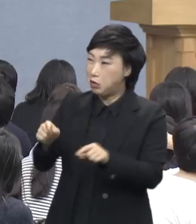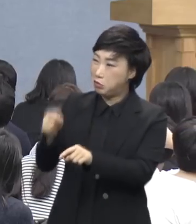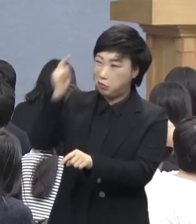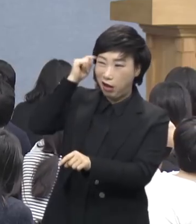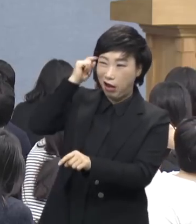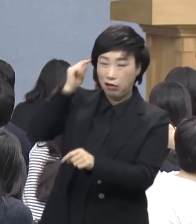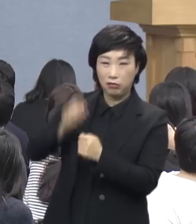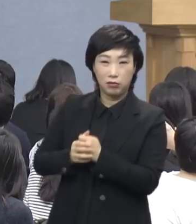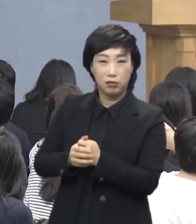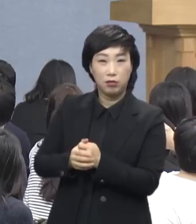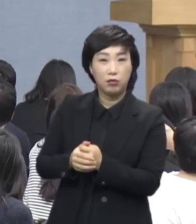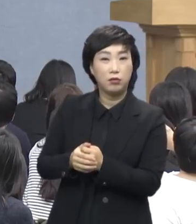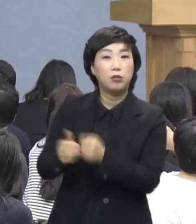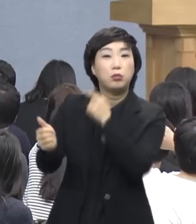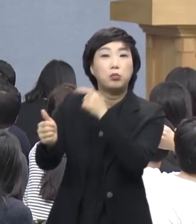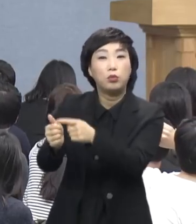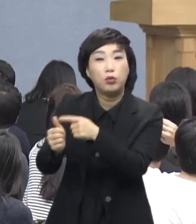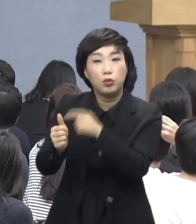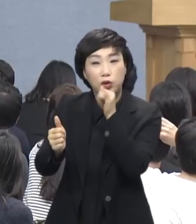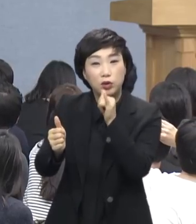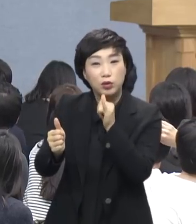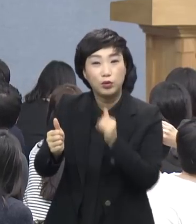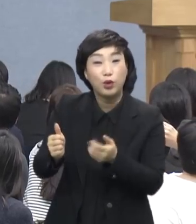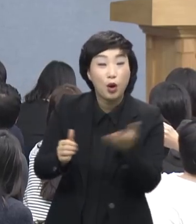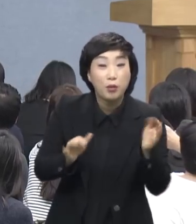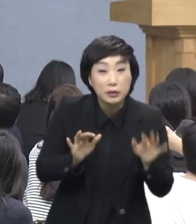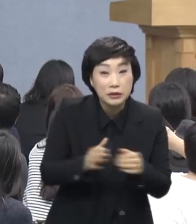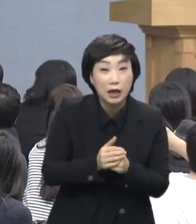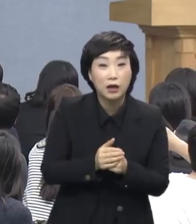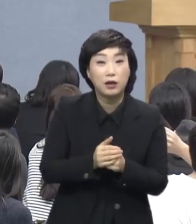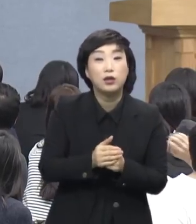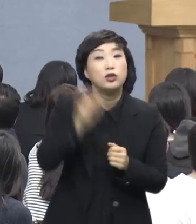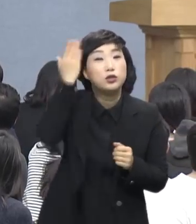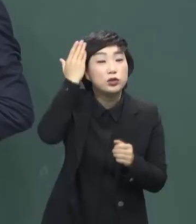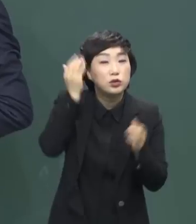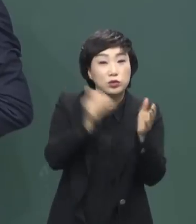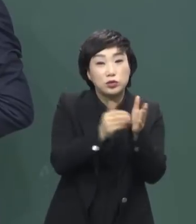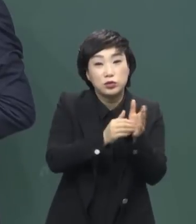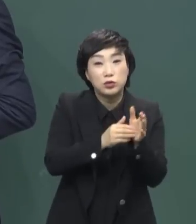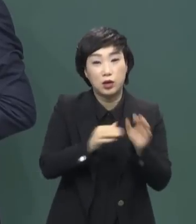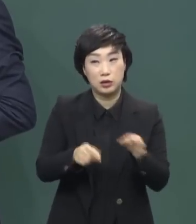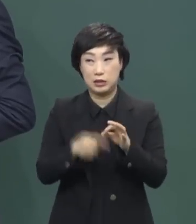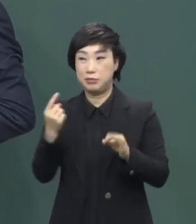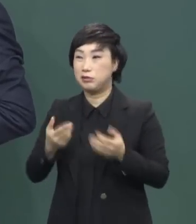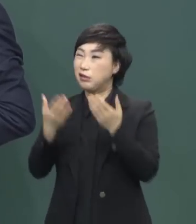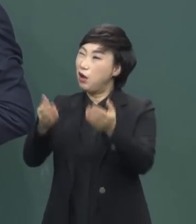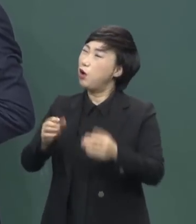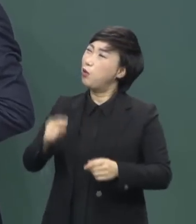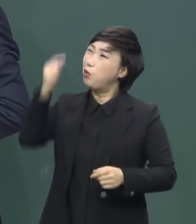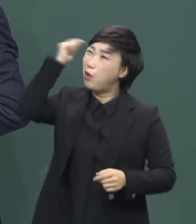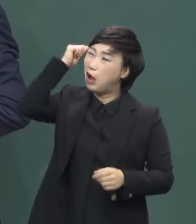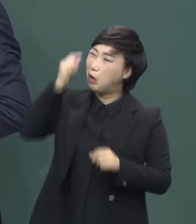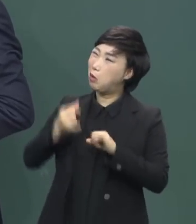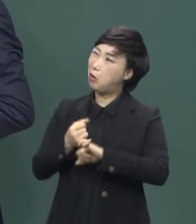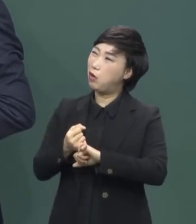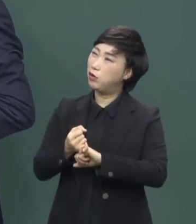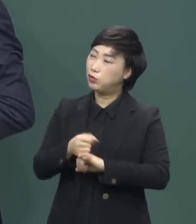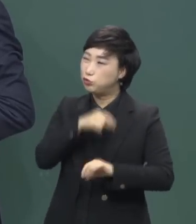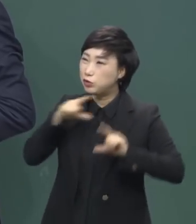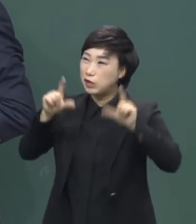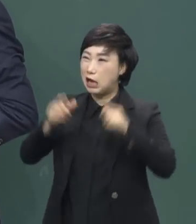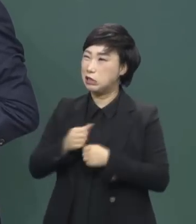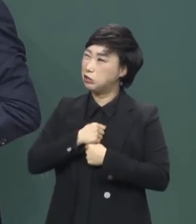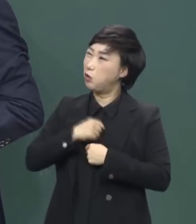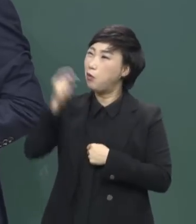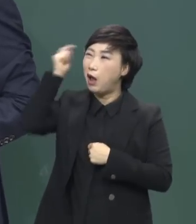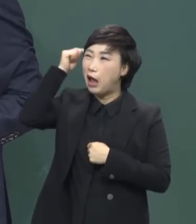되네 이런다 이 말이오. 그게 여기까지만 경험했기 때문에 뭐 11주 꼭 내야 되나, 주일날 꼭